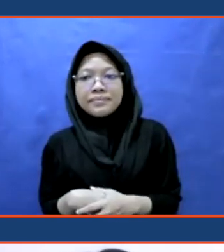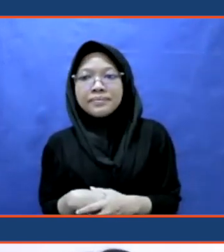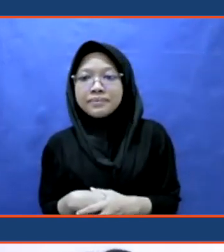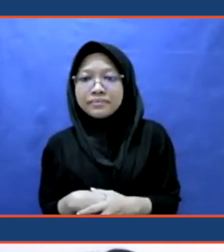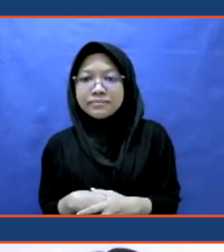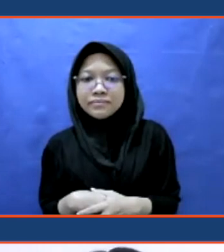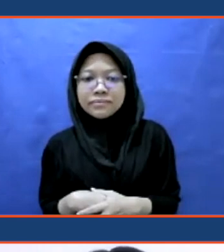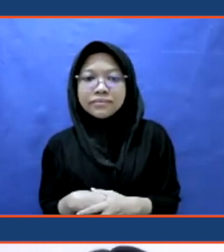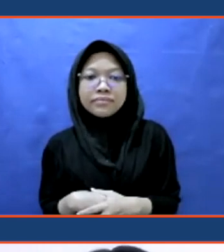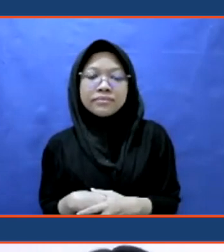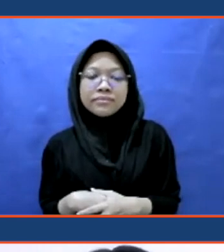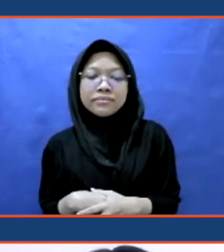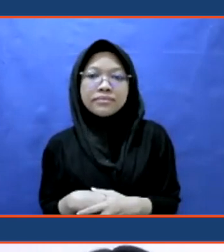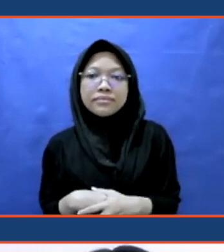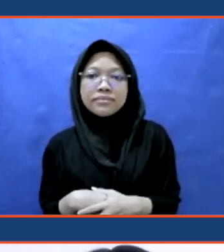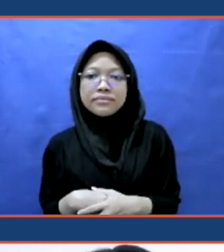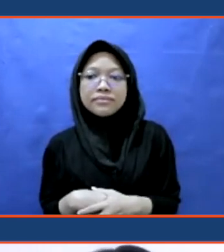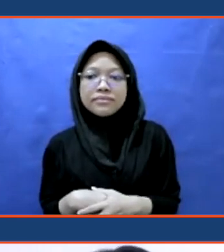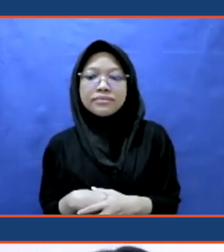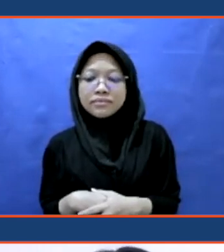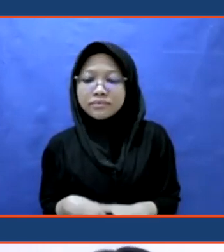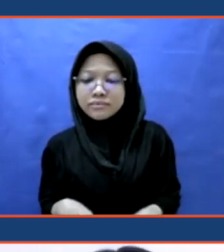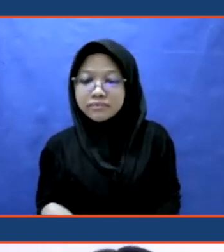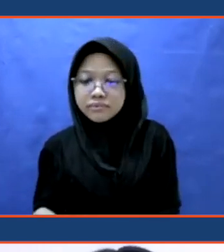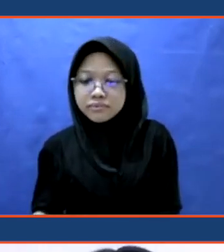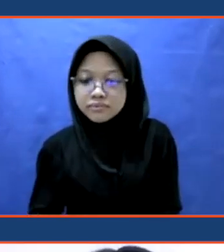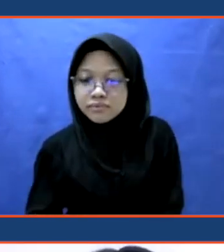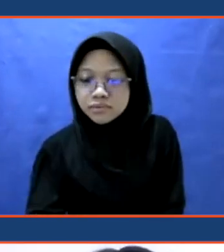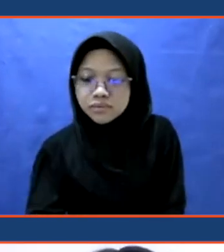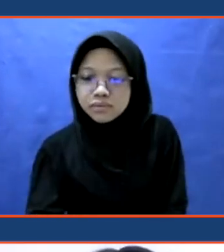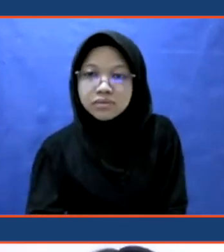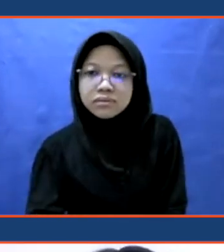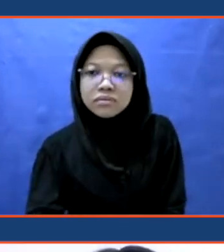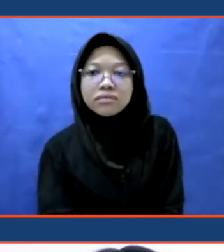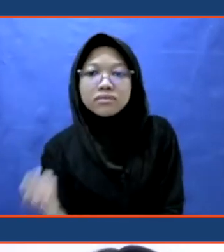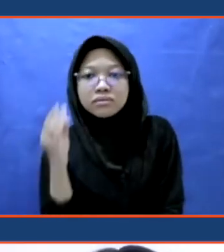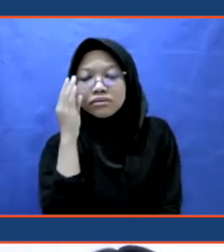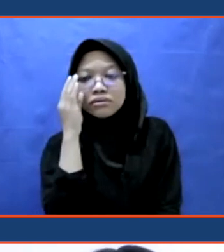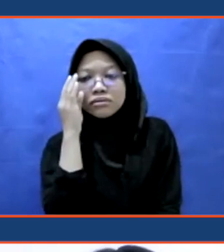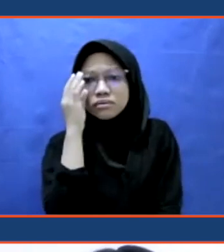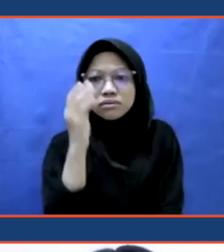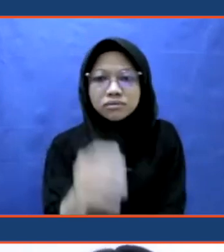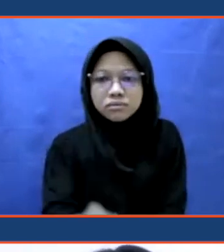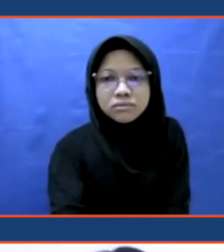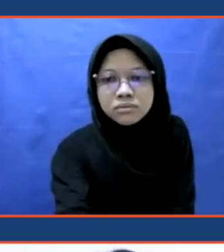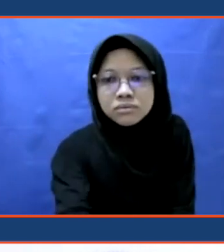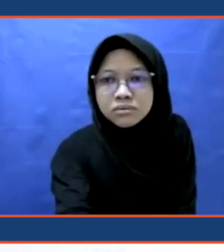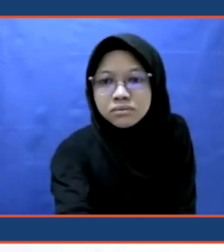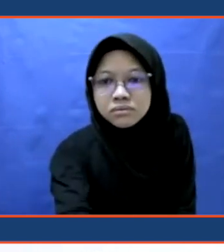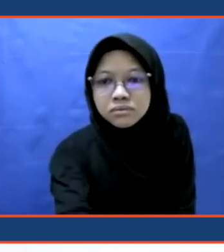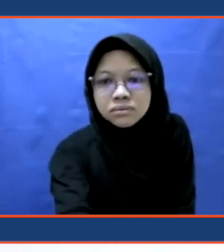Oke seperti itu contohnya dan dikembalikan APV jadi